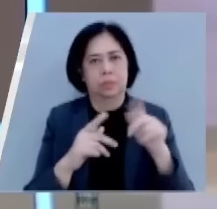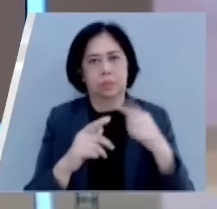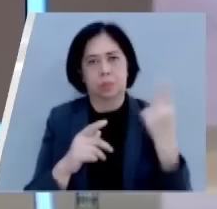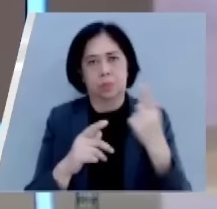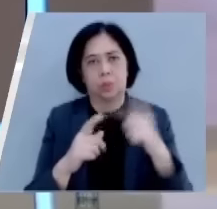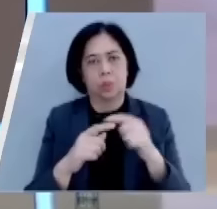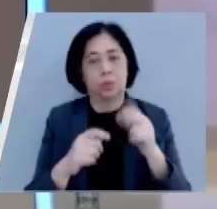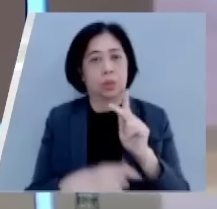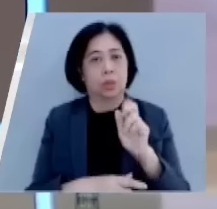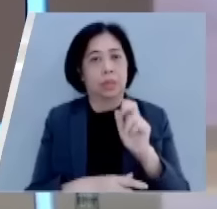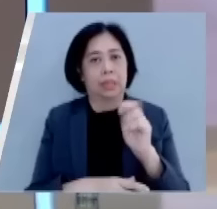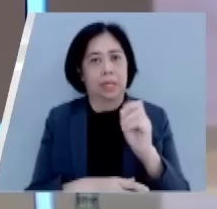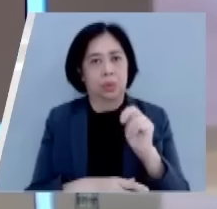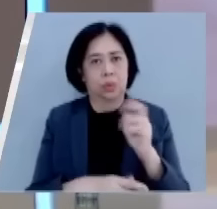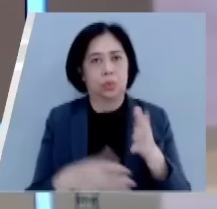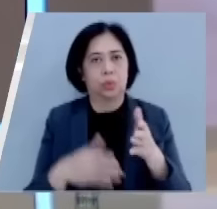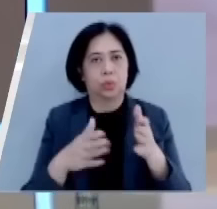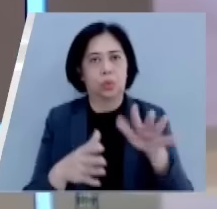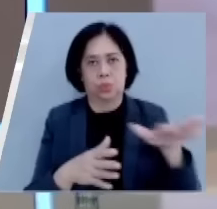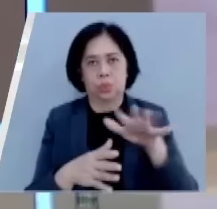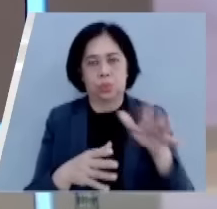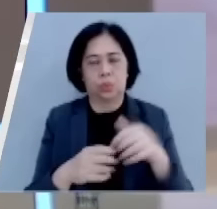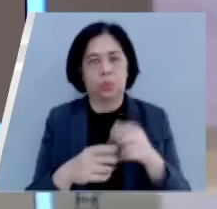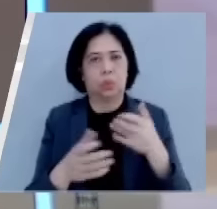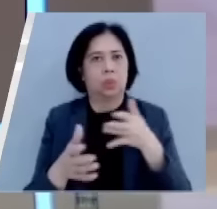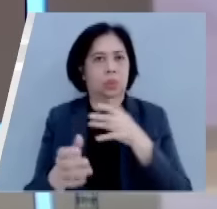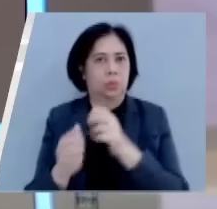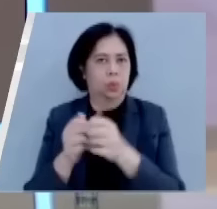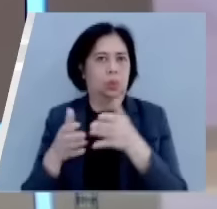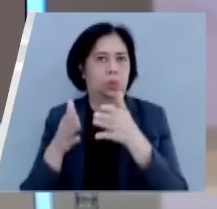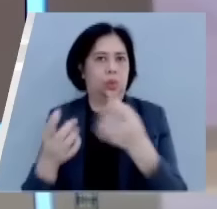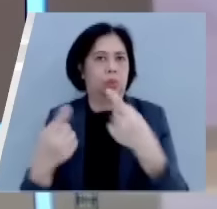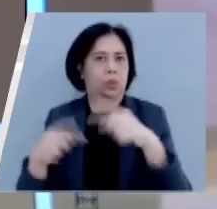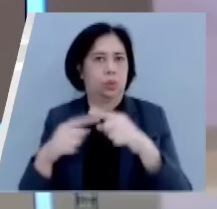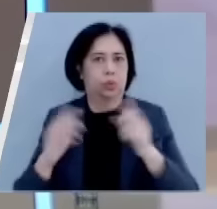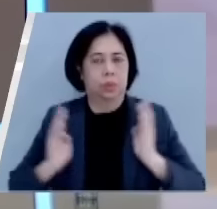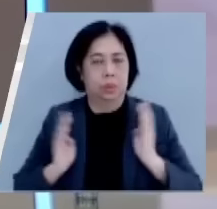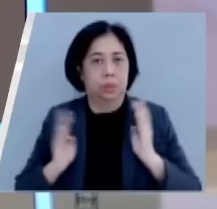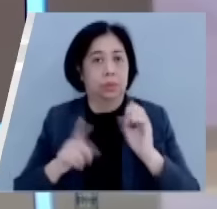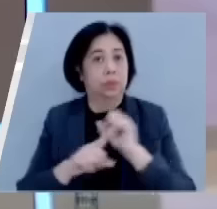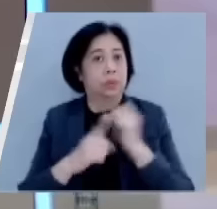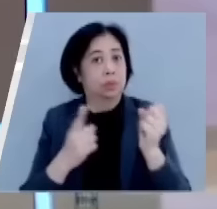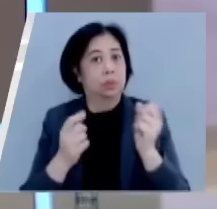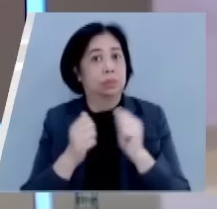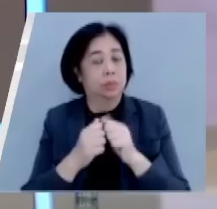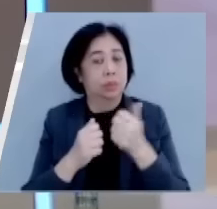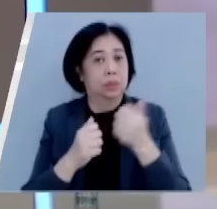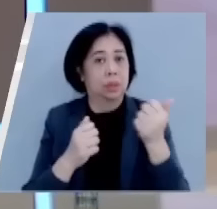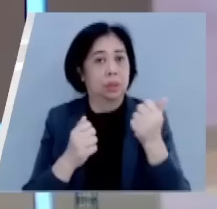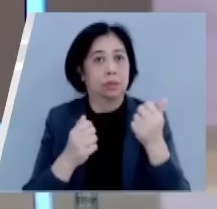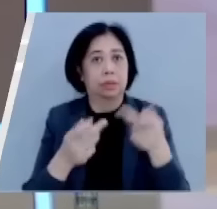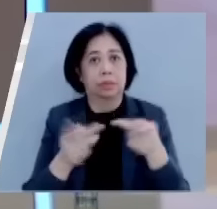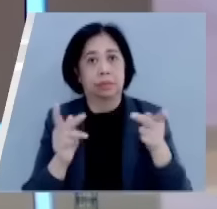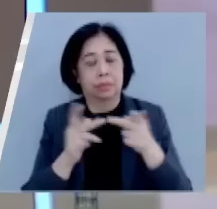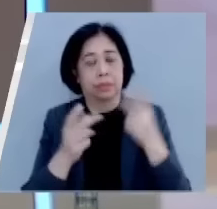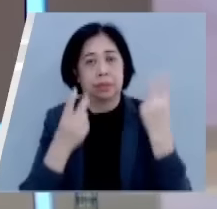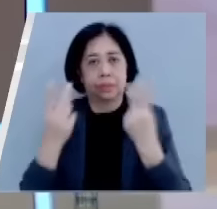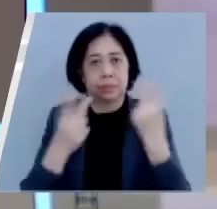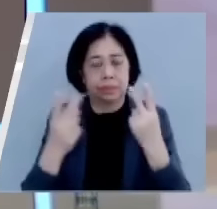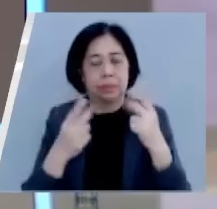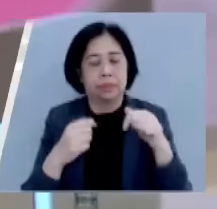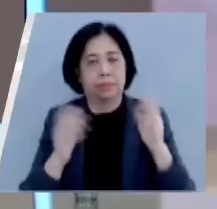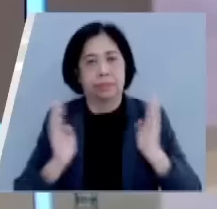sa Benguet, isa sa mga daan papuntang Baguio. Ang sitwasyon doon, pati sa ilang pasyalan sa City of Pines, sa live